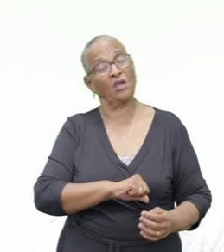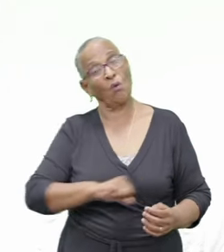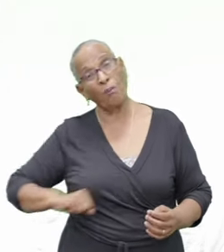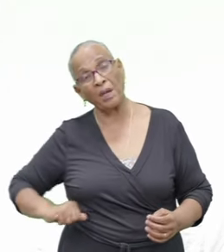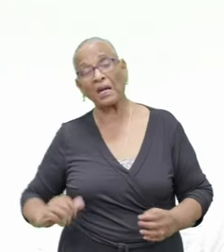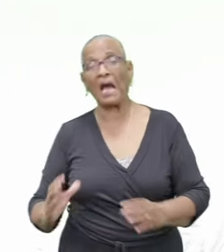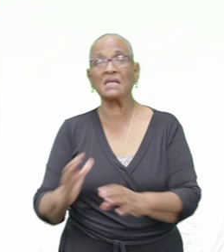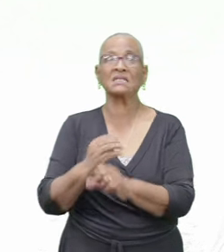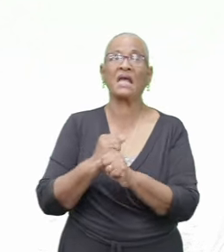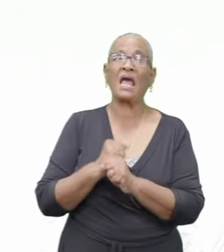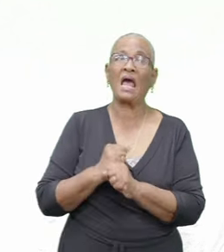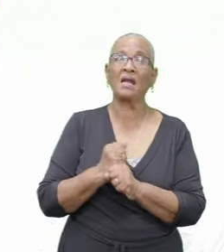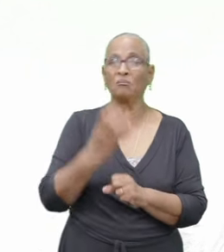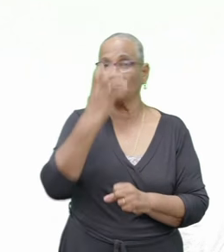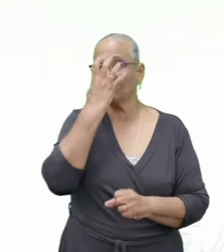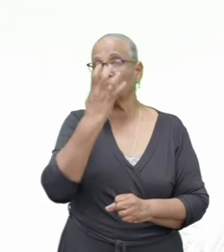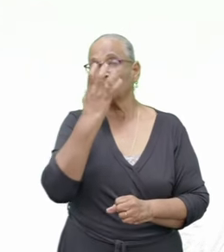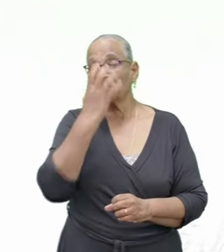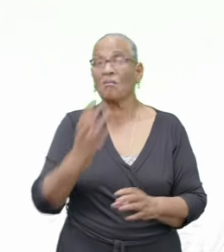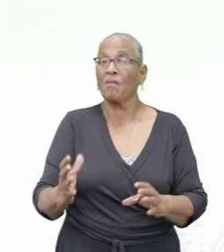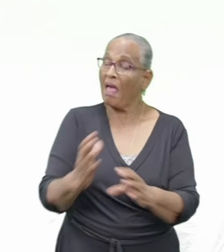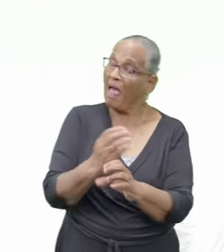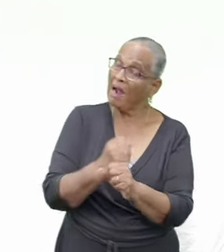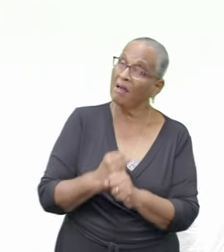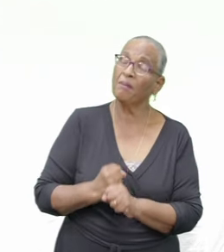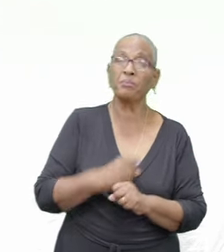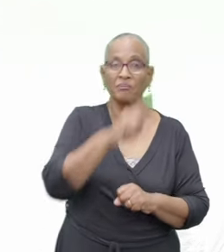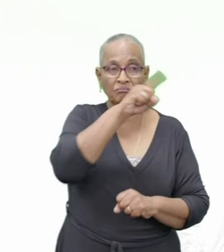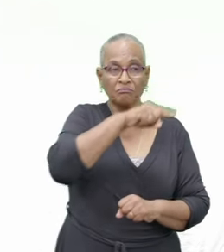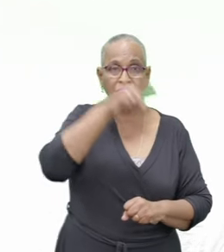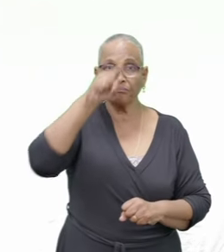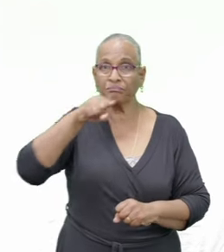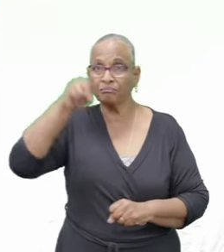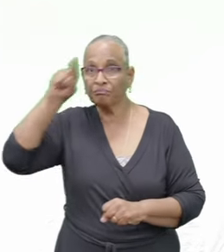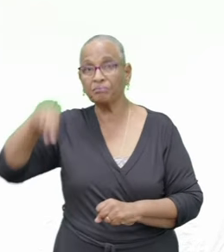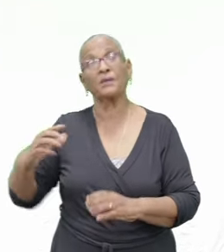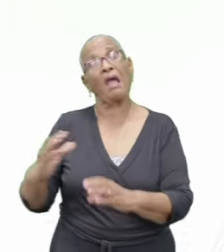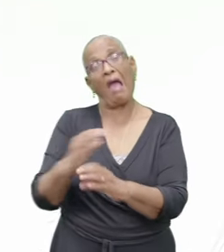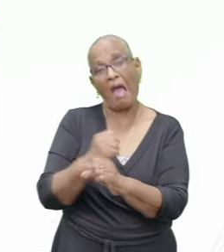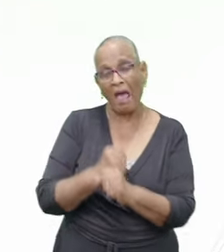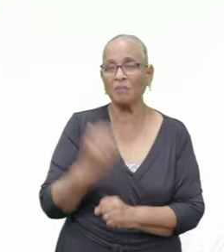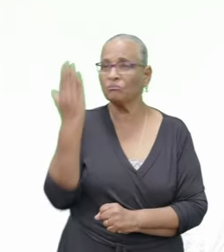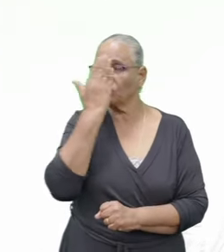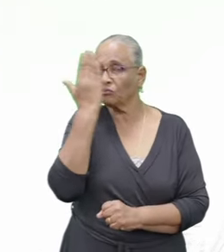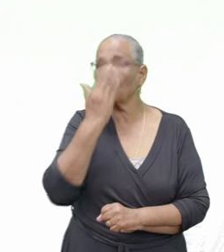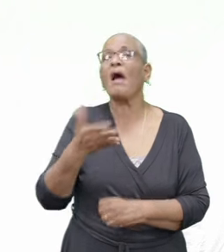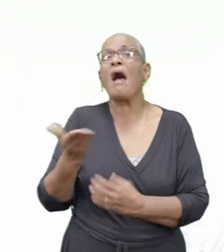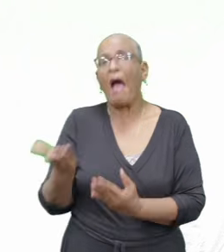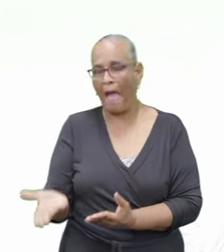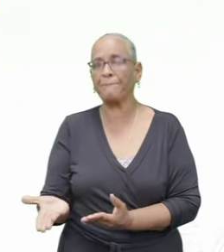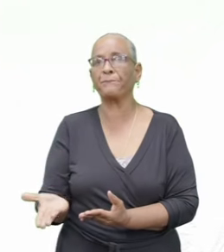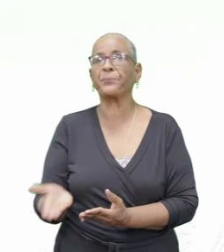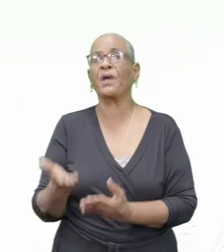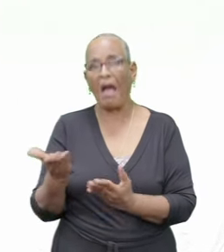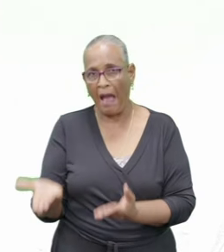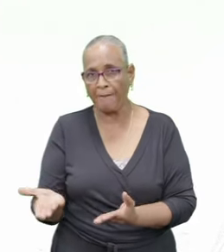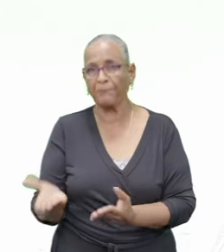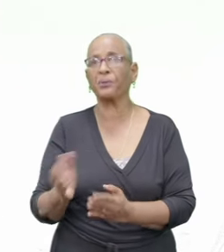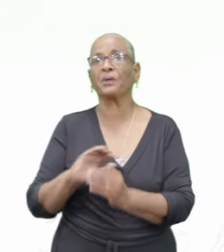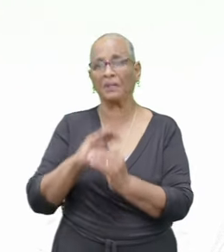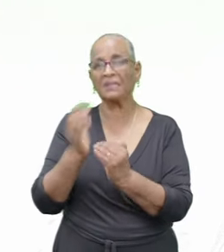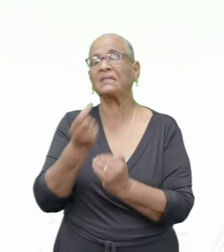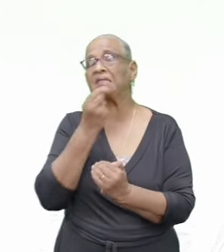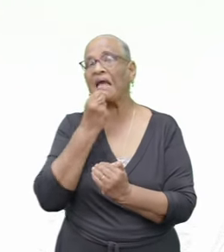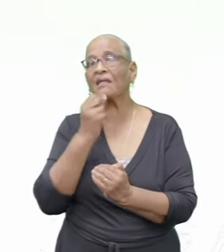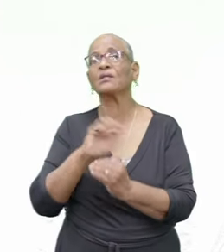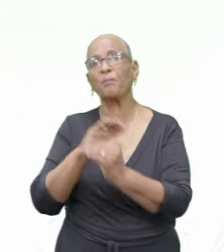operatieassistenten, kamerassistenten, medische beeldvorming en radiologie. En u ziet daar ook de startdata en einddata wanneer deze groepen moeten afronden. Dus